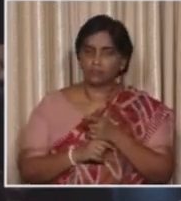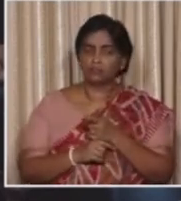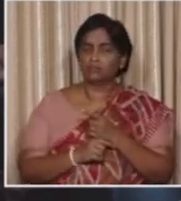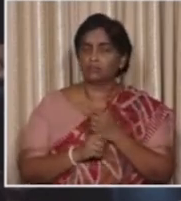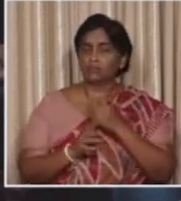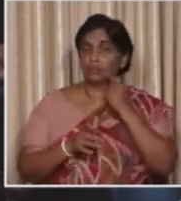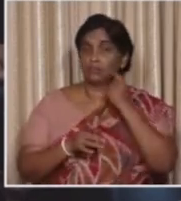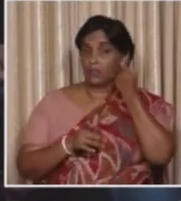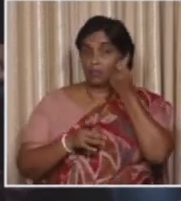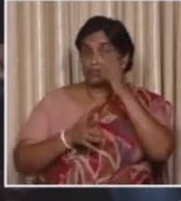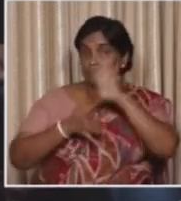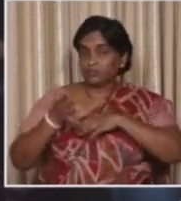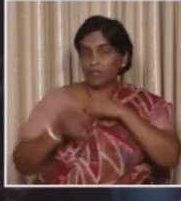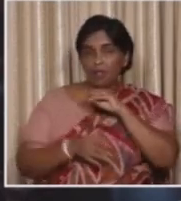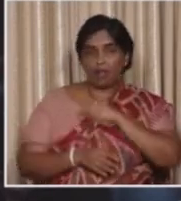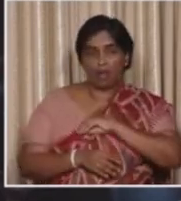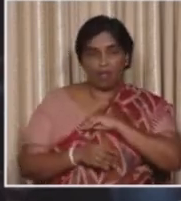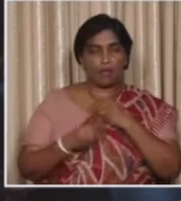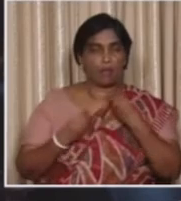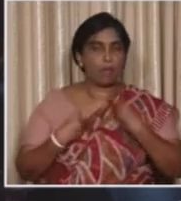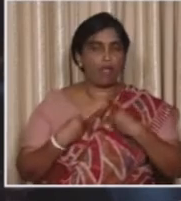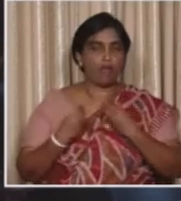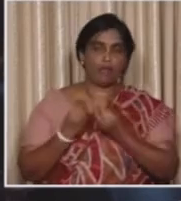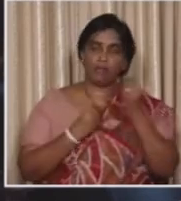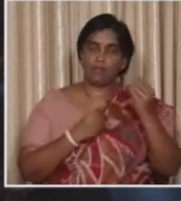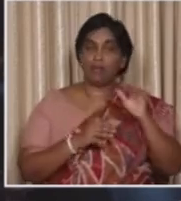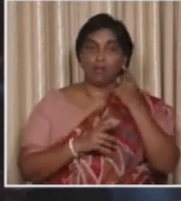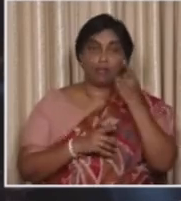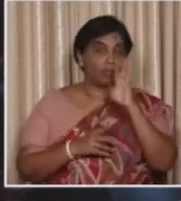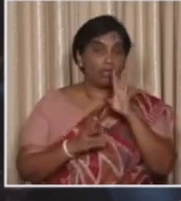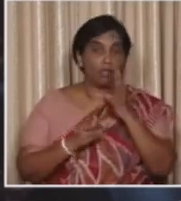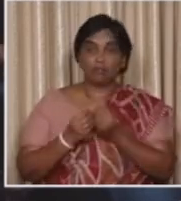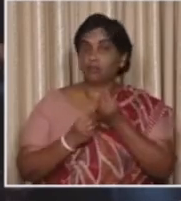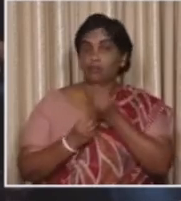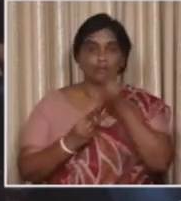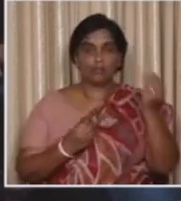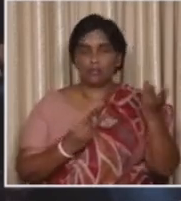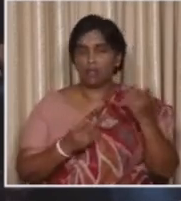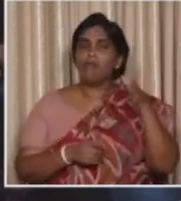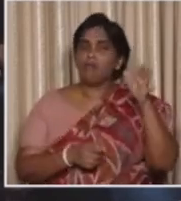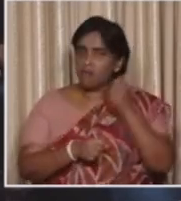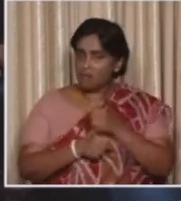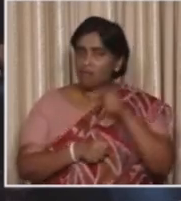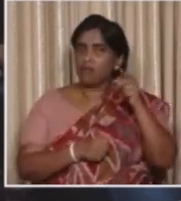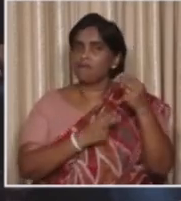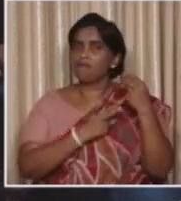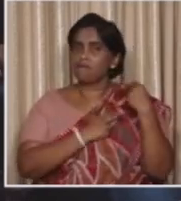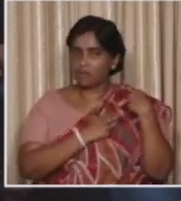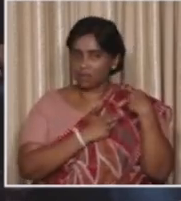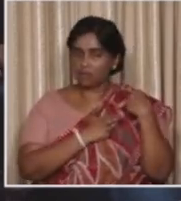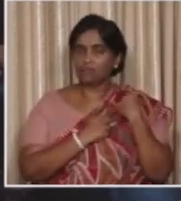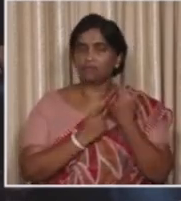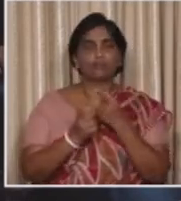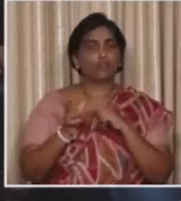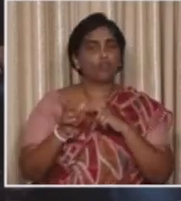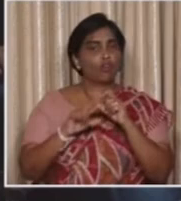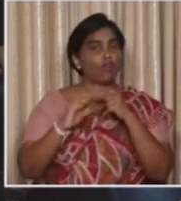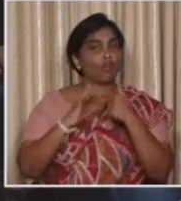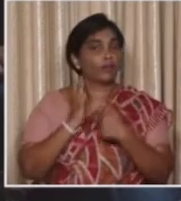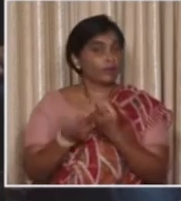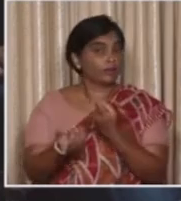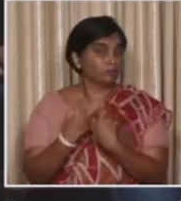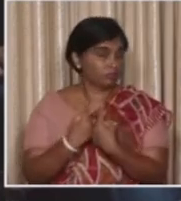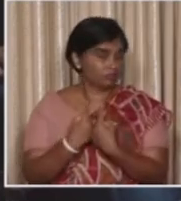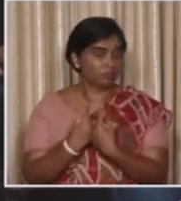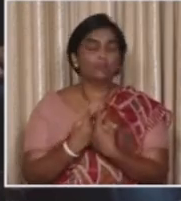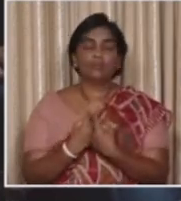ගණන් වාර්තා දෙන්නේ. 14ක් දීලා නැත්තම් රජයට වගකීමක් තියෙනවා ඒ පිළිබඳ විගණනයක් කරලා